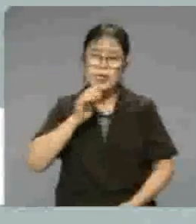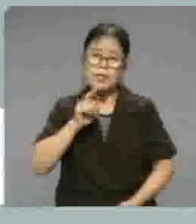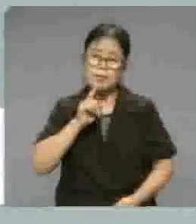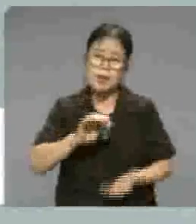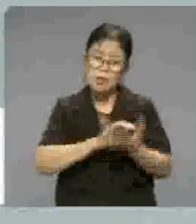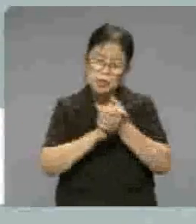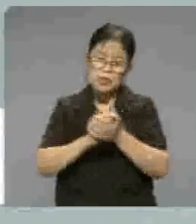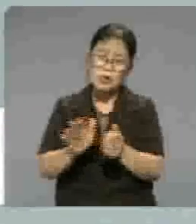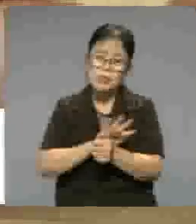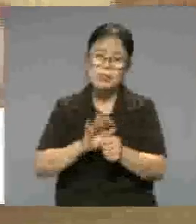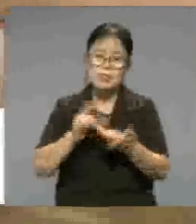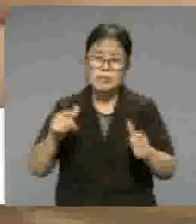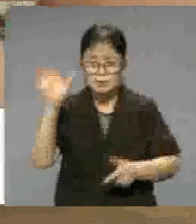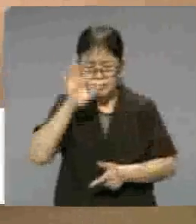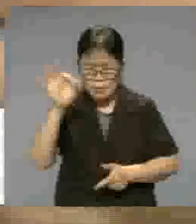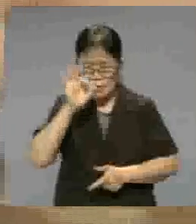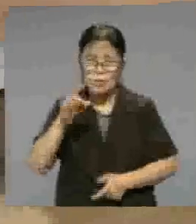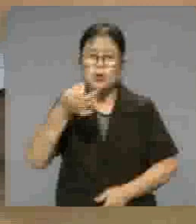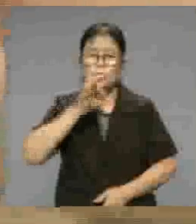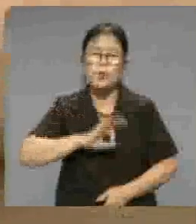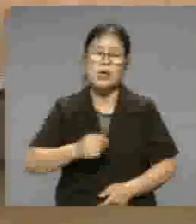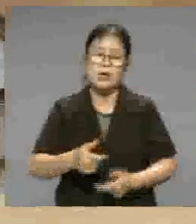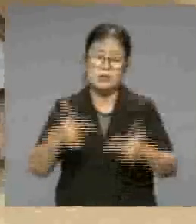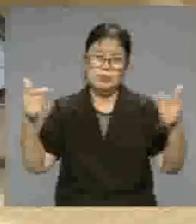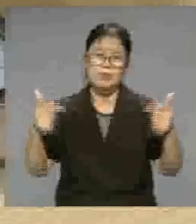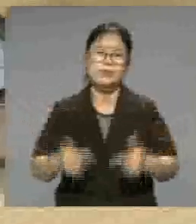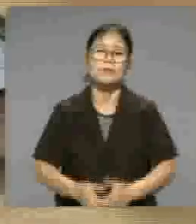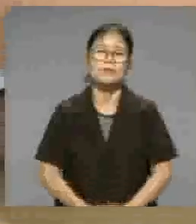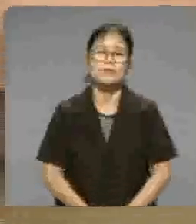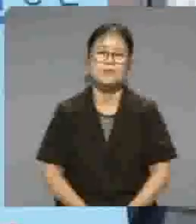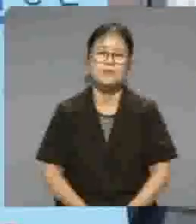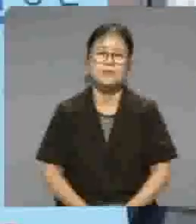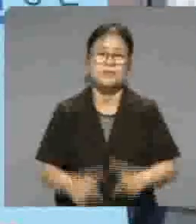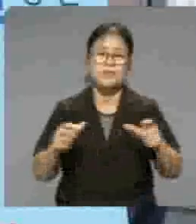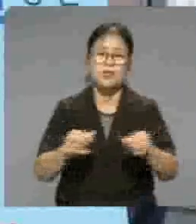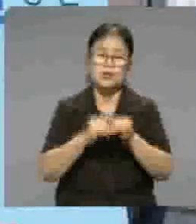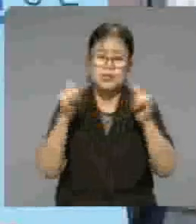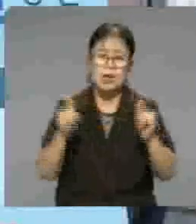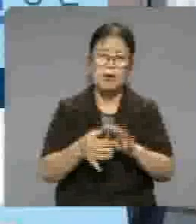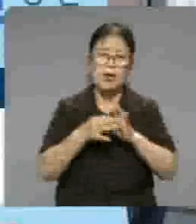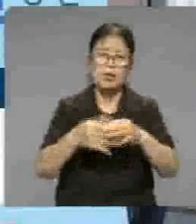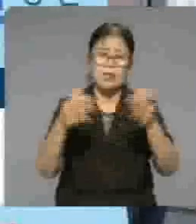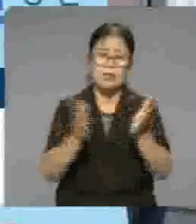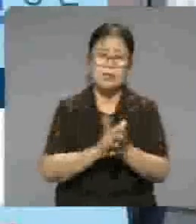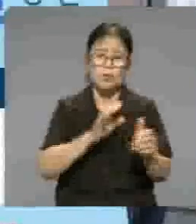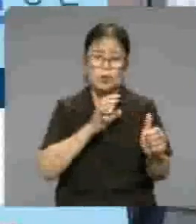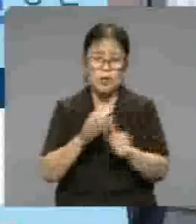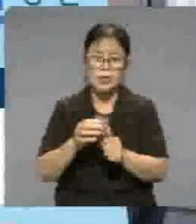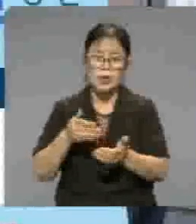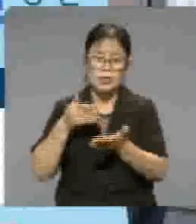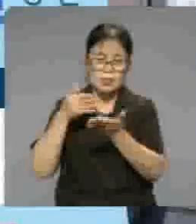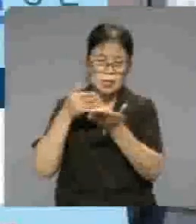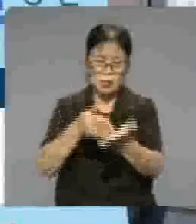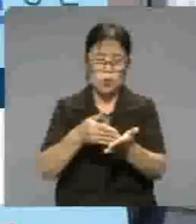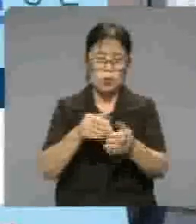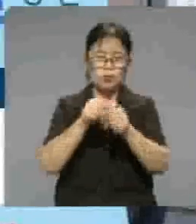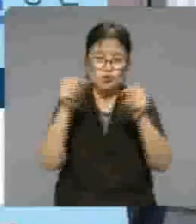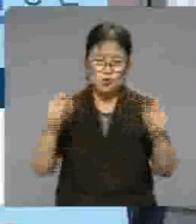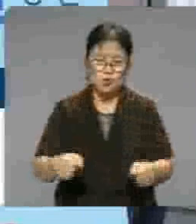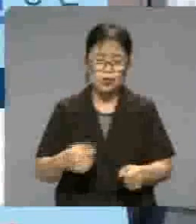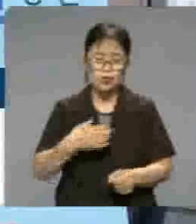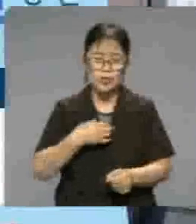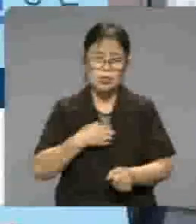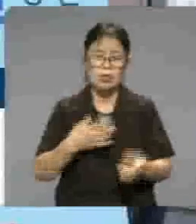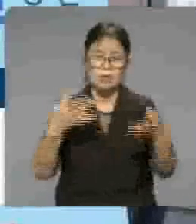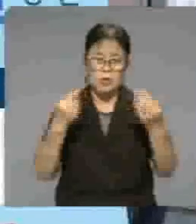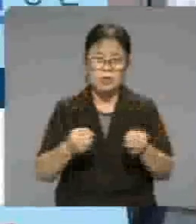연계, 발굴 효과를 높이고 있습니다. 지역사회 및 유관기관을 활용한 제보체계 구축, 그리고 위기도가